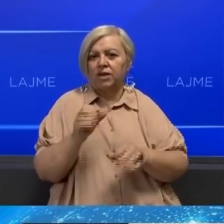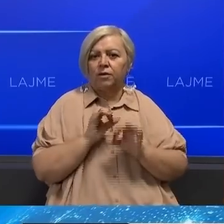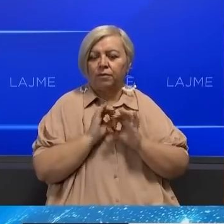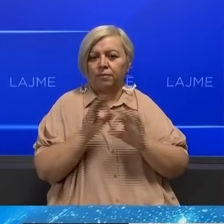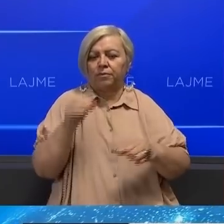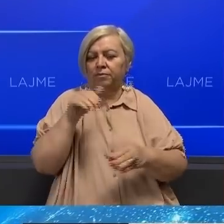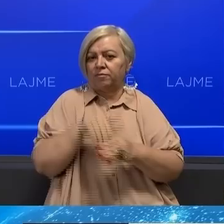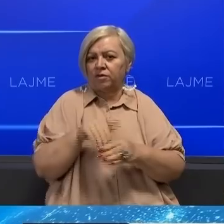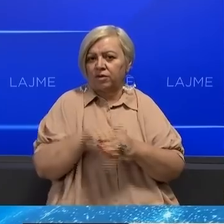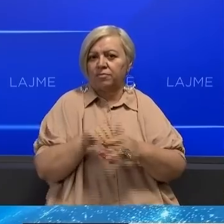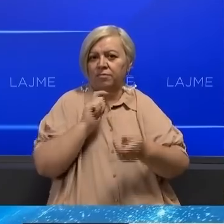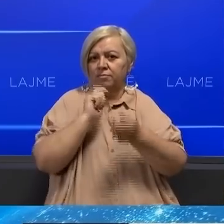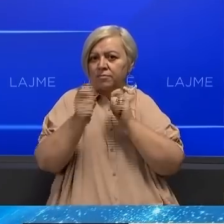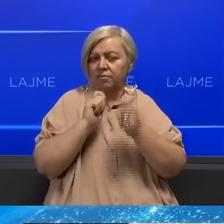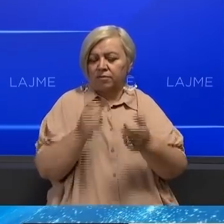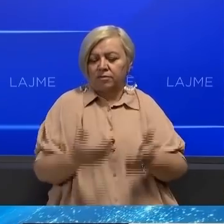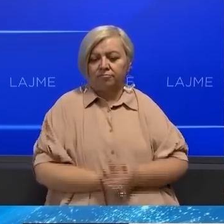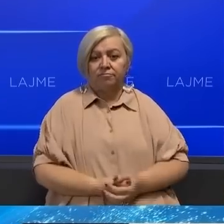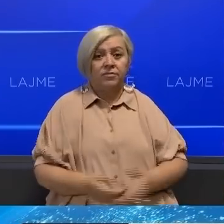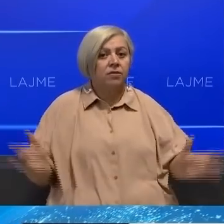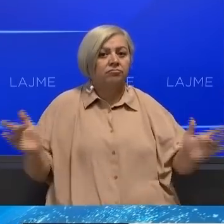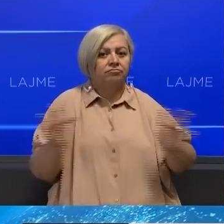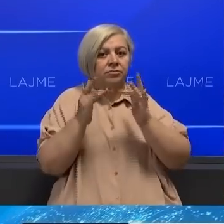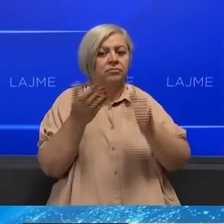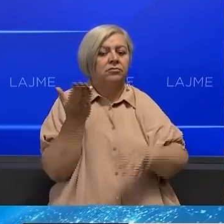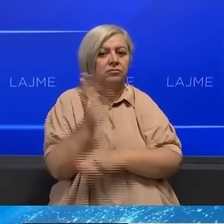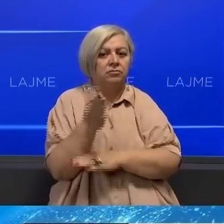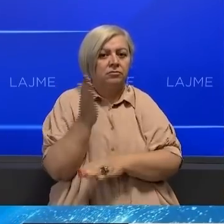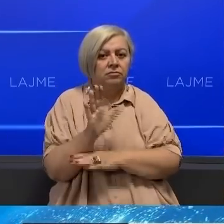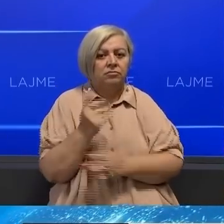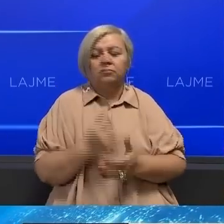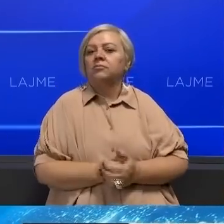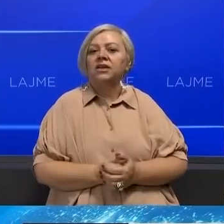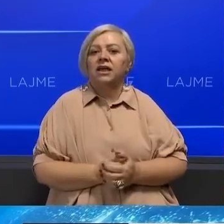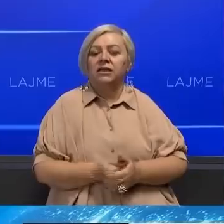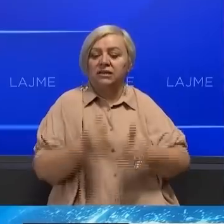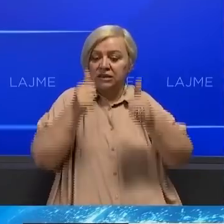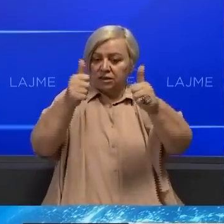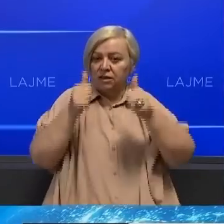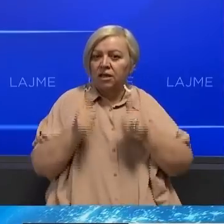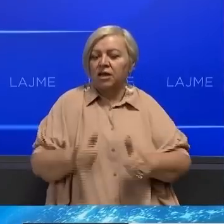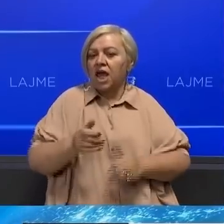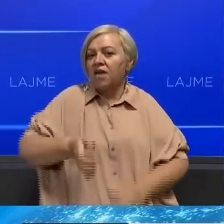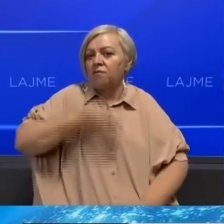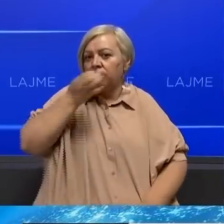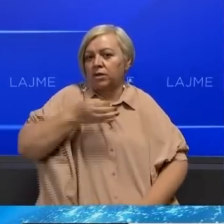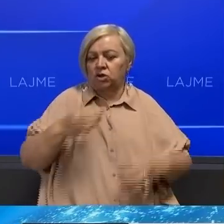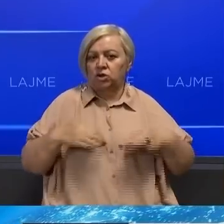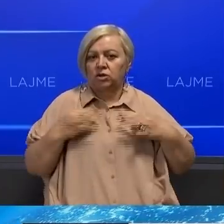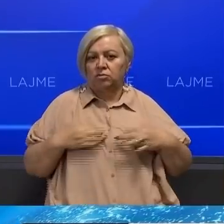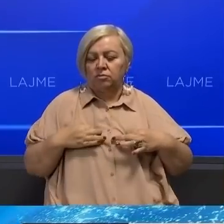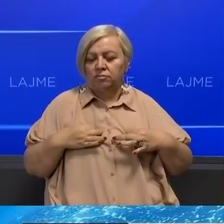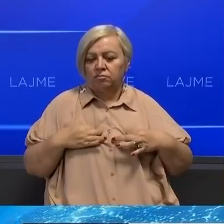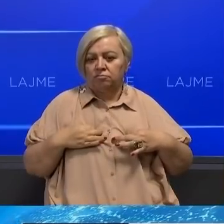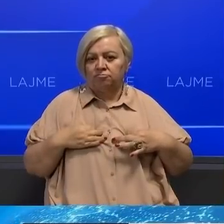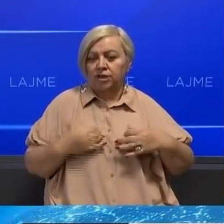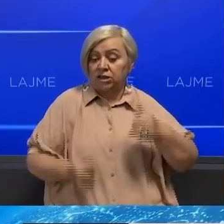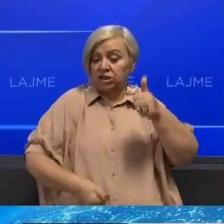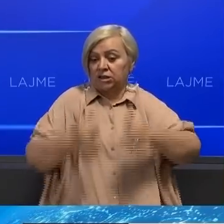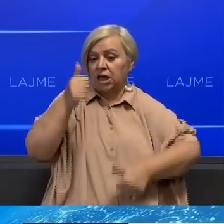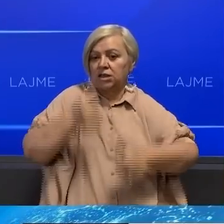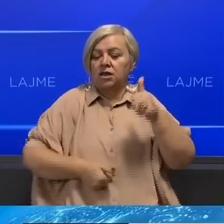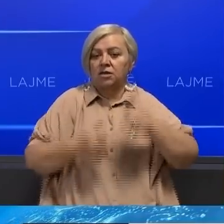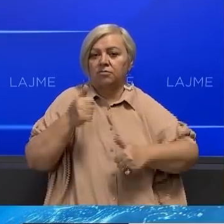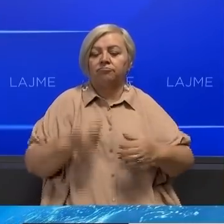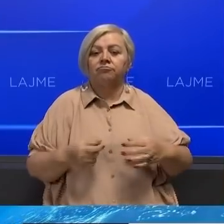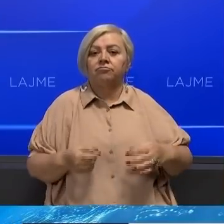e këtyre marrëveshjeve. Përplasje mes ligjvënësve pati edhe për tenderet e sistemit informativ shëndetësor. Tenderat për